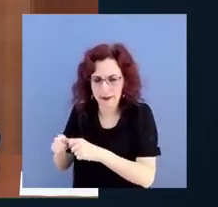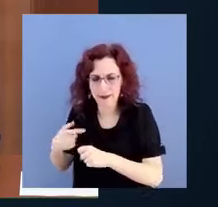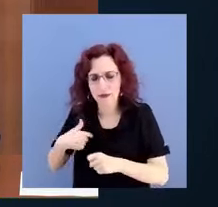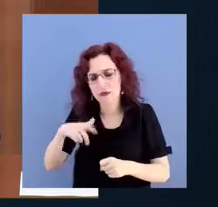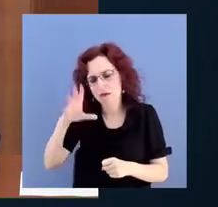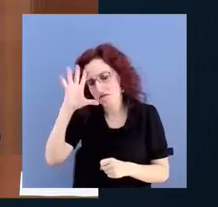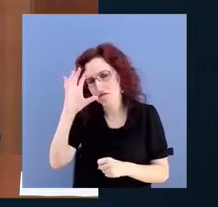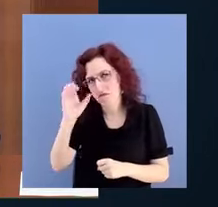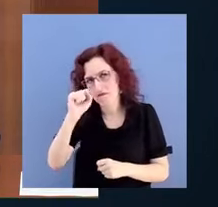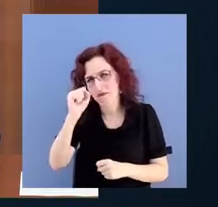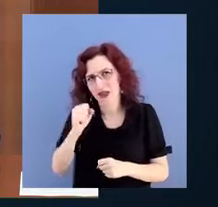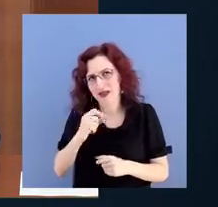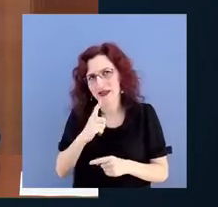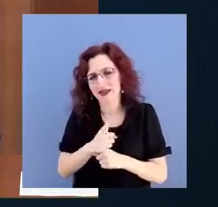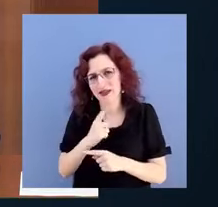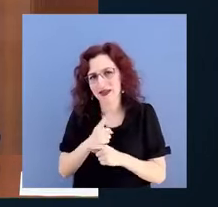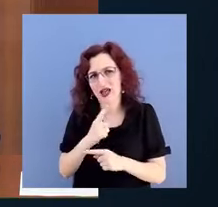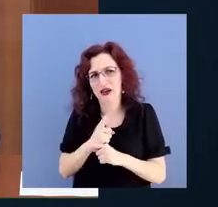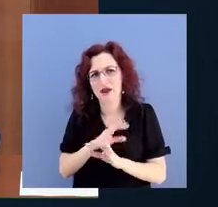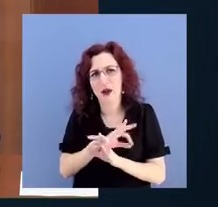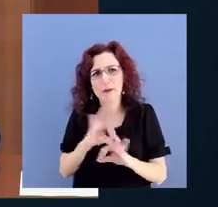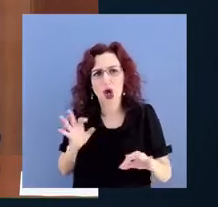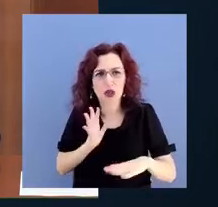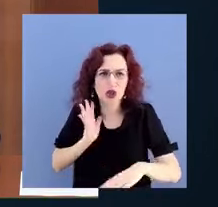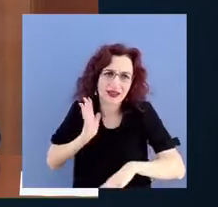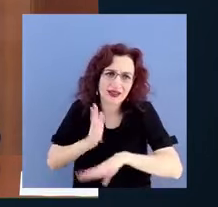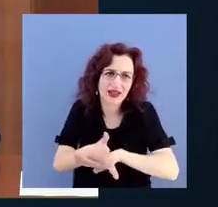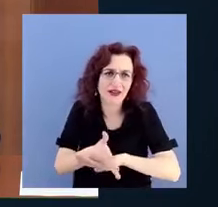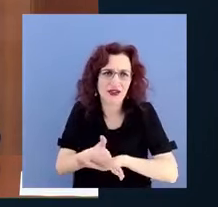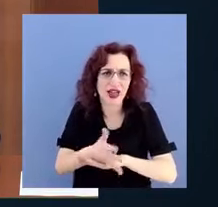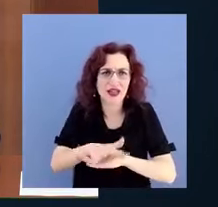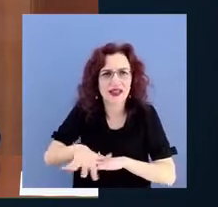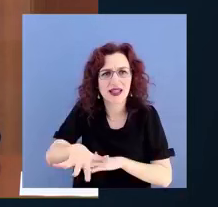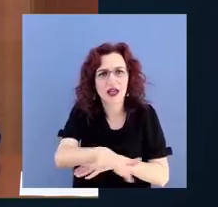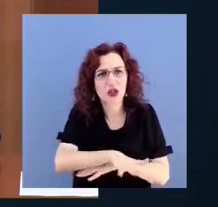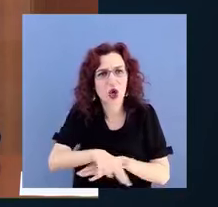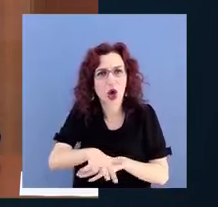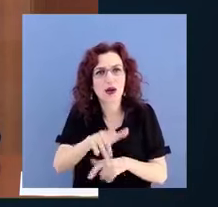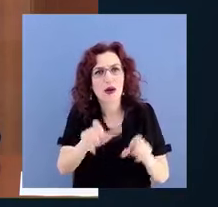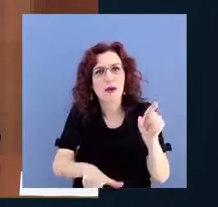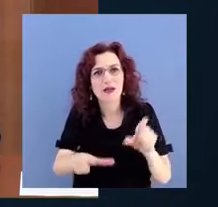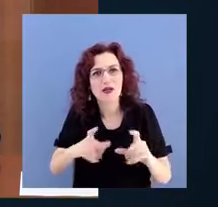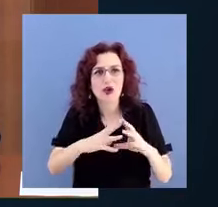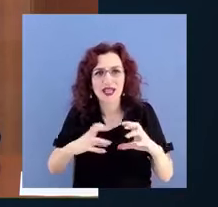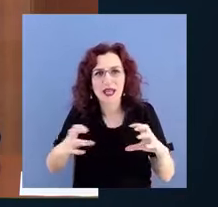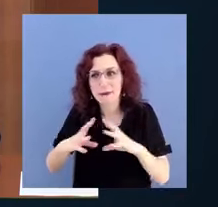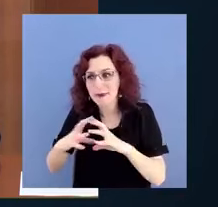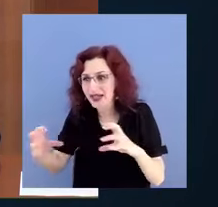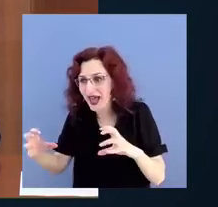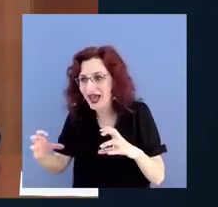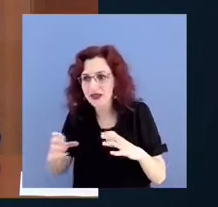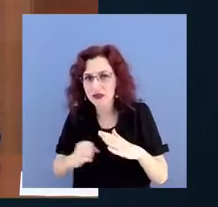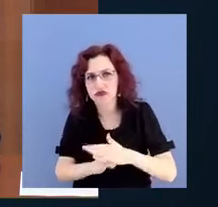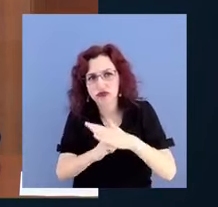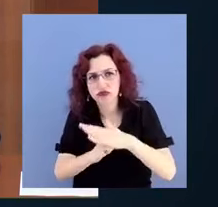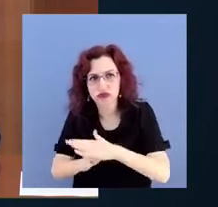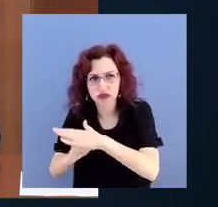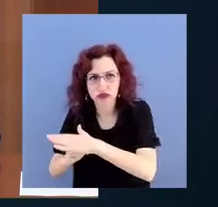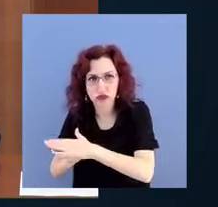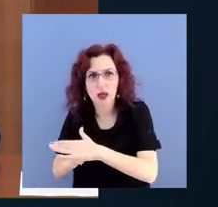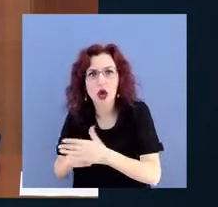poter scendere sul territorio per essere più vicini e imprese ai lavoratori è l'unica essere fisicamente loro vicini cioè proprio con una sportelli fisici